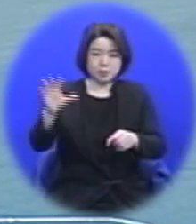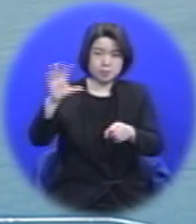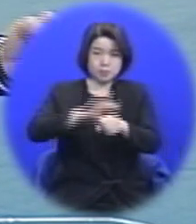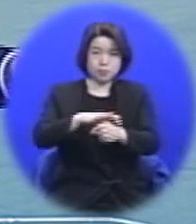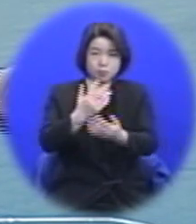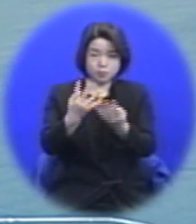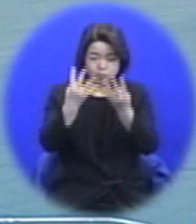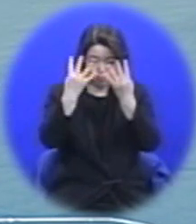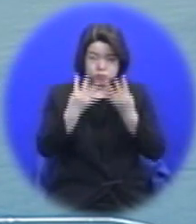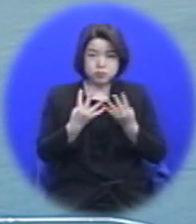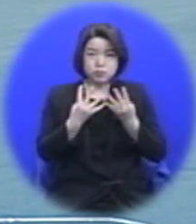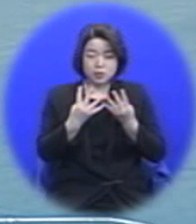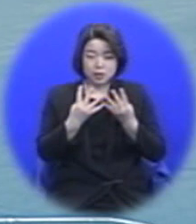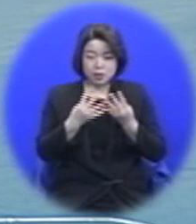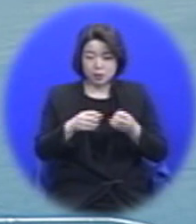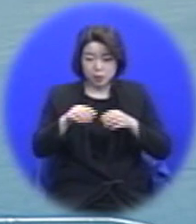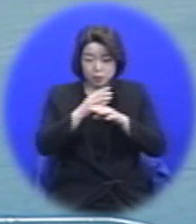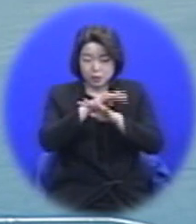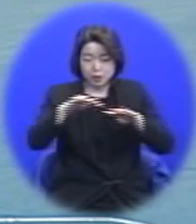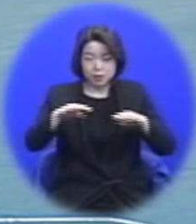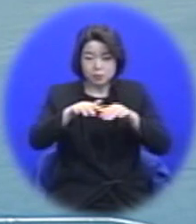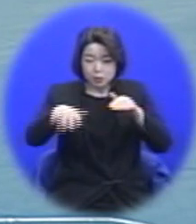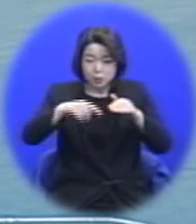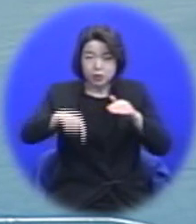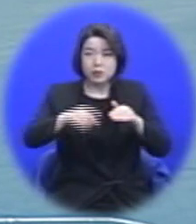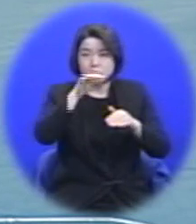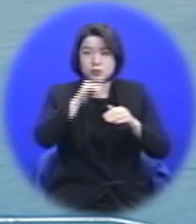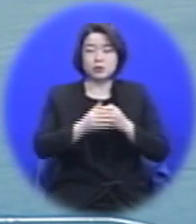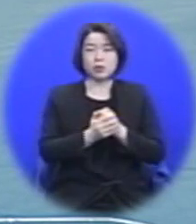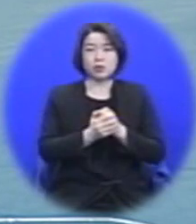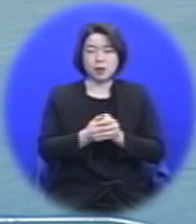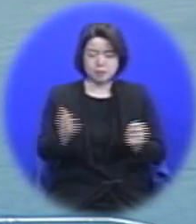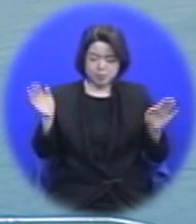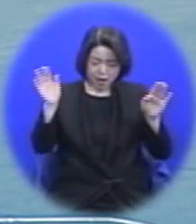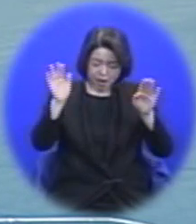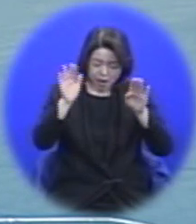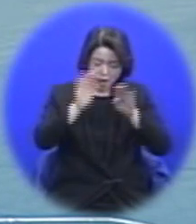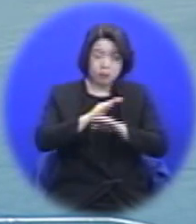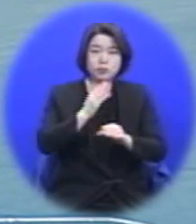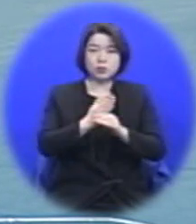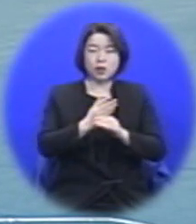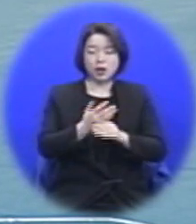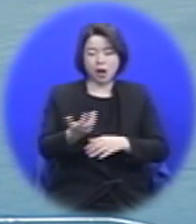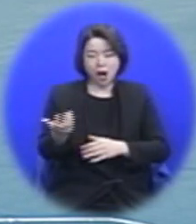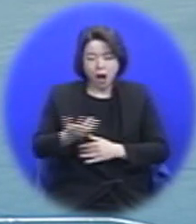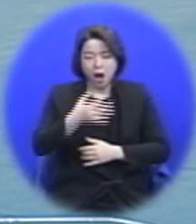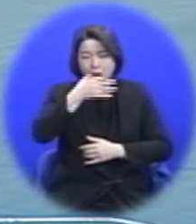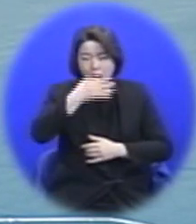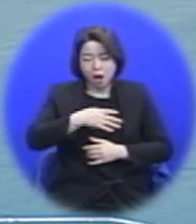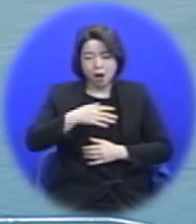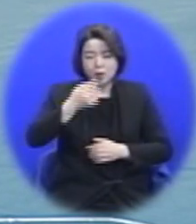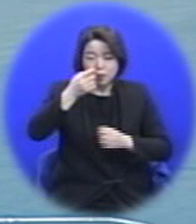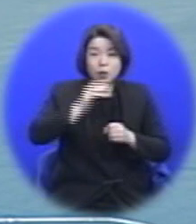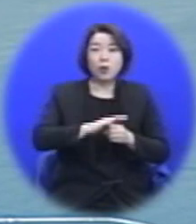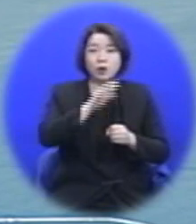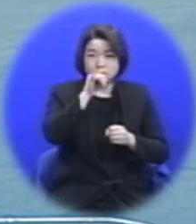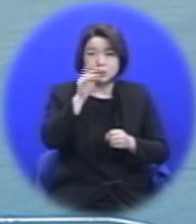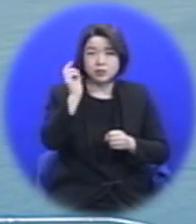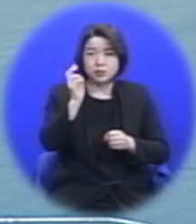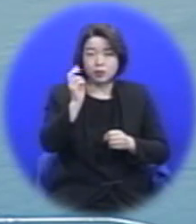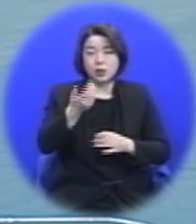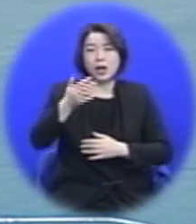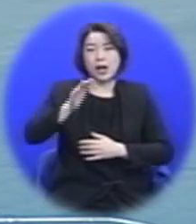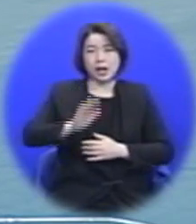감옥에 내던져졌습니다. 한밤중에 그들이 얼마나 아팠고 힘들었고 억울했겠습니까?